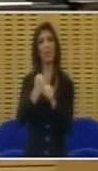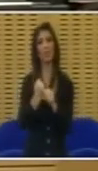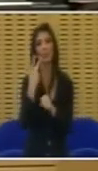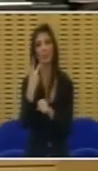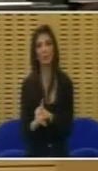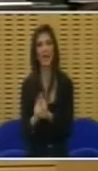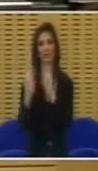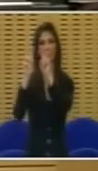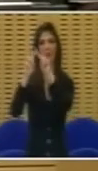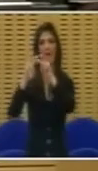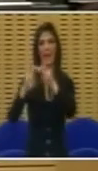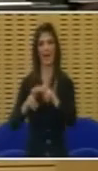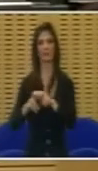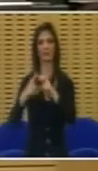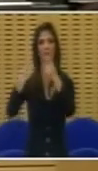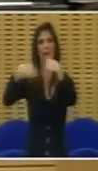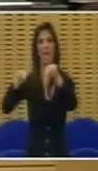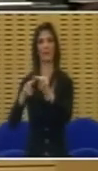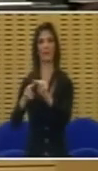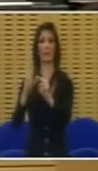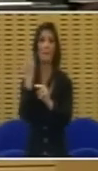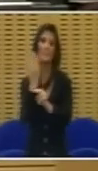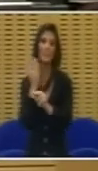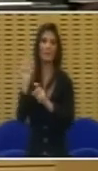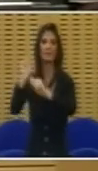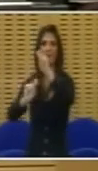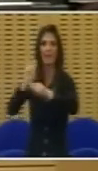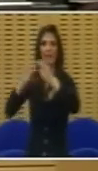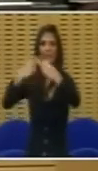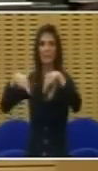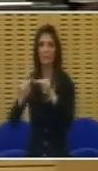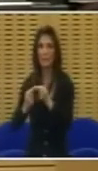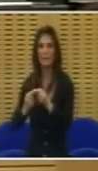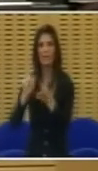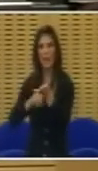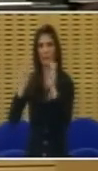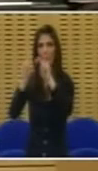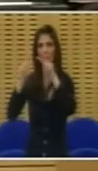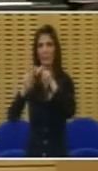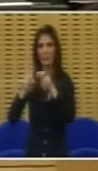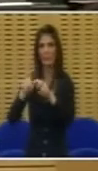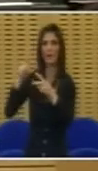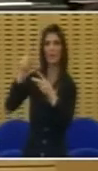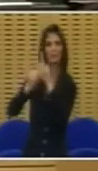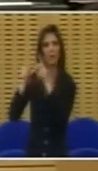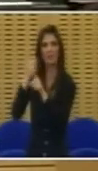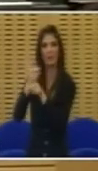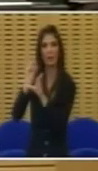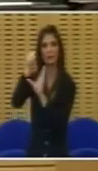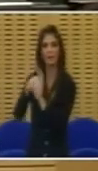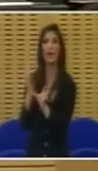διορισμού της Επιτροπής, προτού προχωρήσει στο διορισμό της, δεν το έπραξε. Όταν δεν εντοπίστηκε